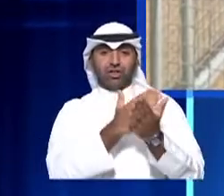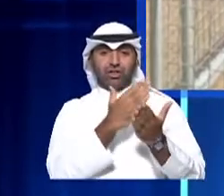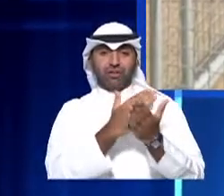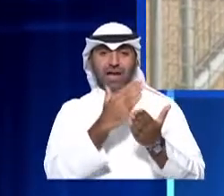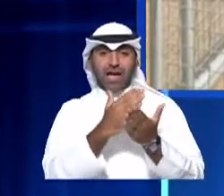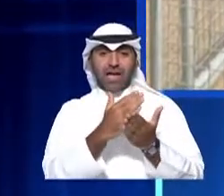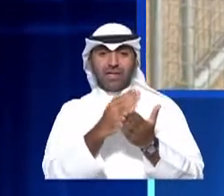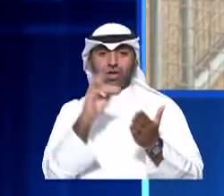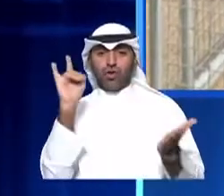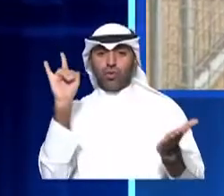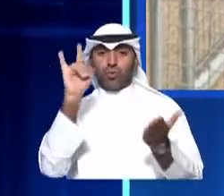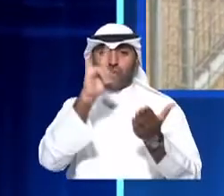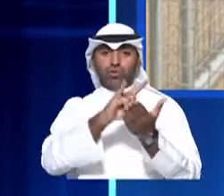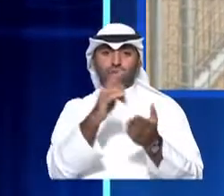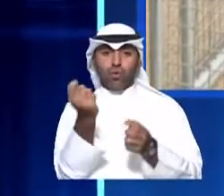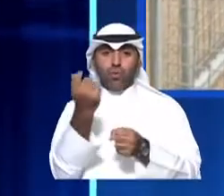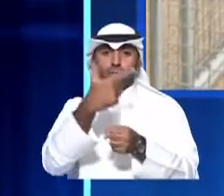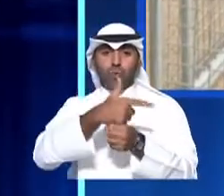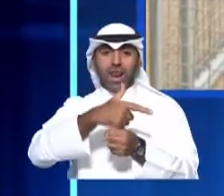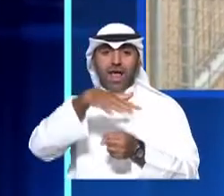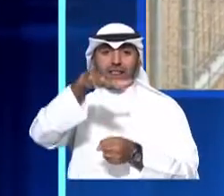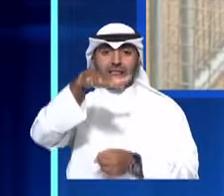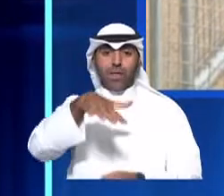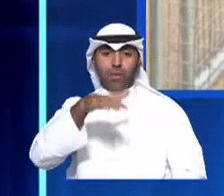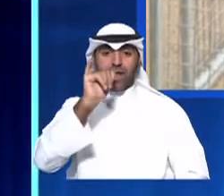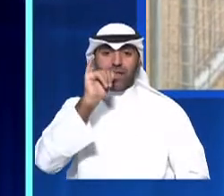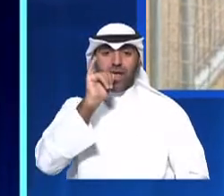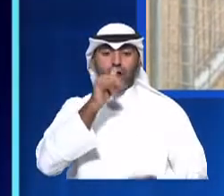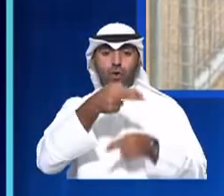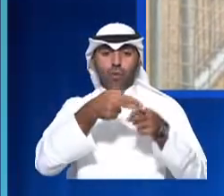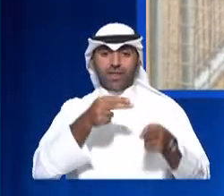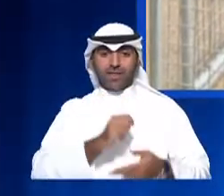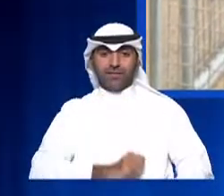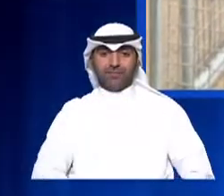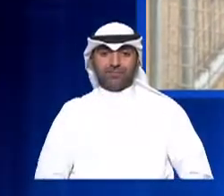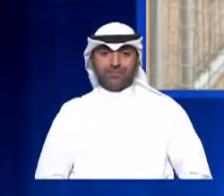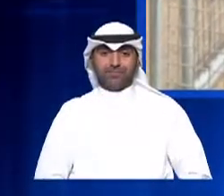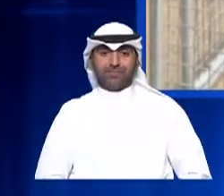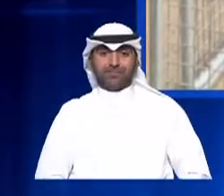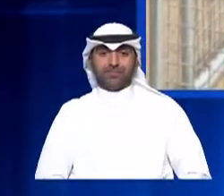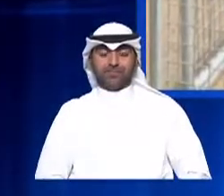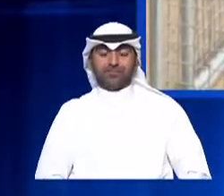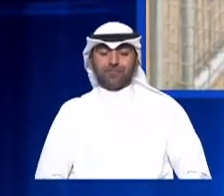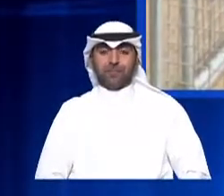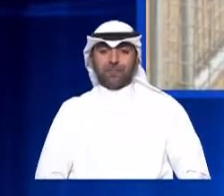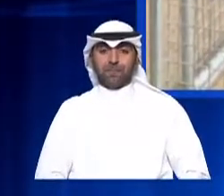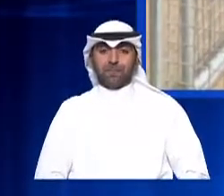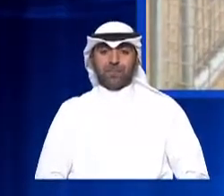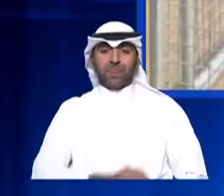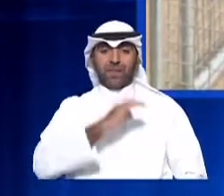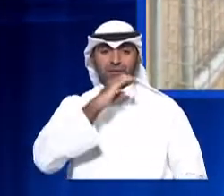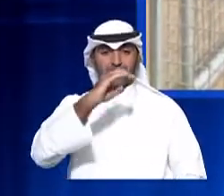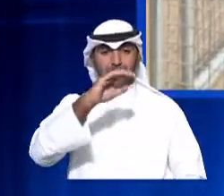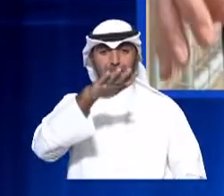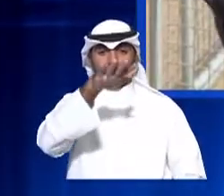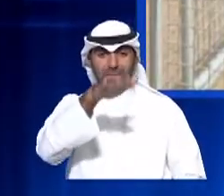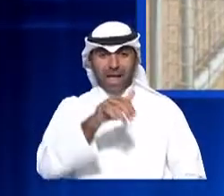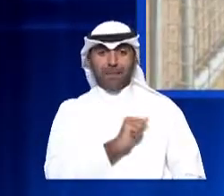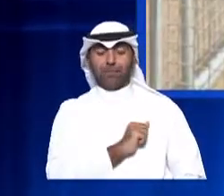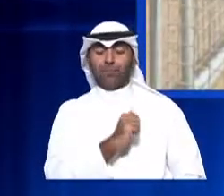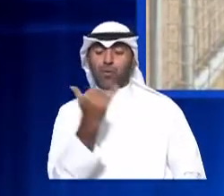هي دلالات هذه الزيارة فاطمة؟ نعم صباحي، زيارة جدا مهمة